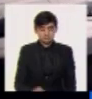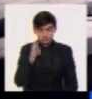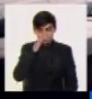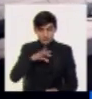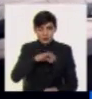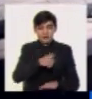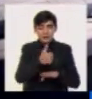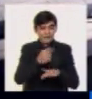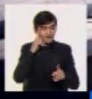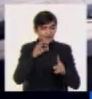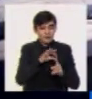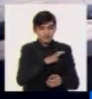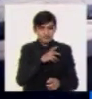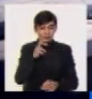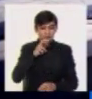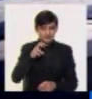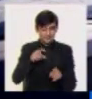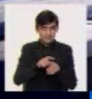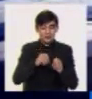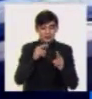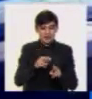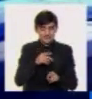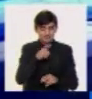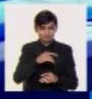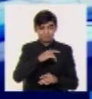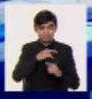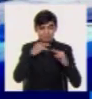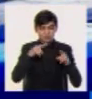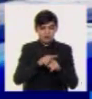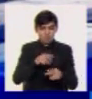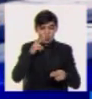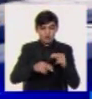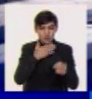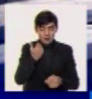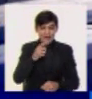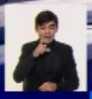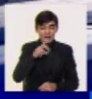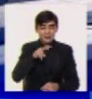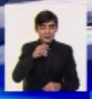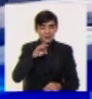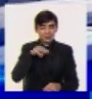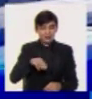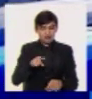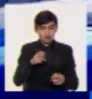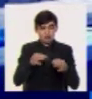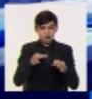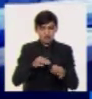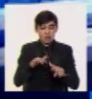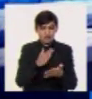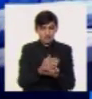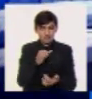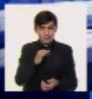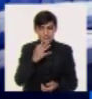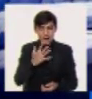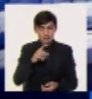Елорданың басты нышандарының біріне айналады деп басталып, соңы бітпес тауға айналған ЛРТ-сіне қатысты сот отырысы жалғасып жатыр.